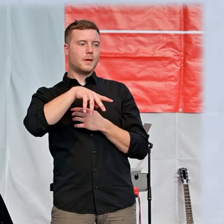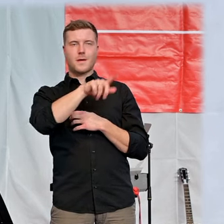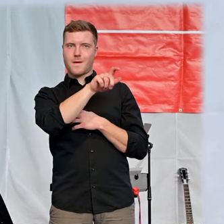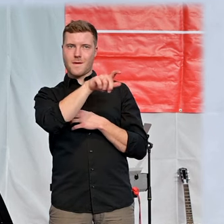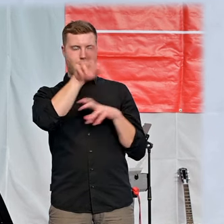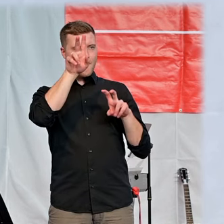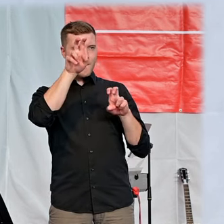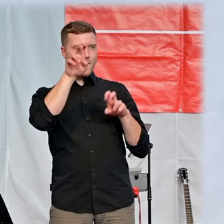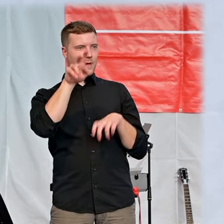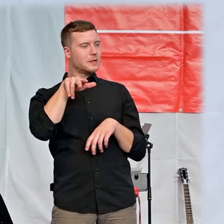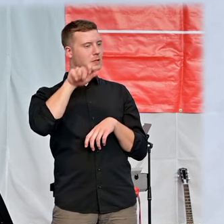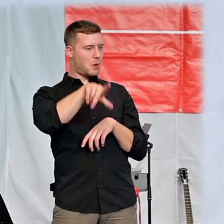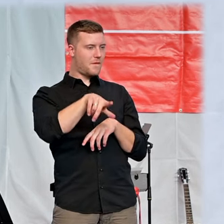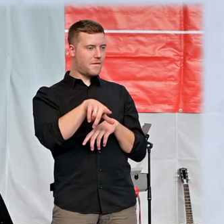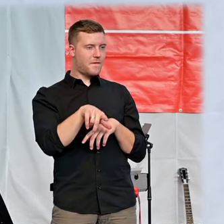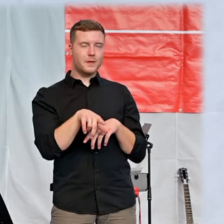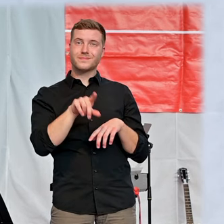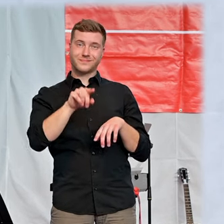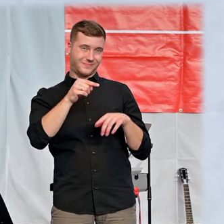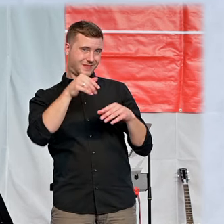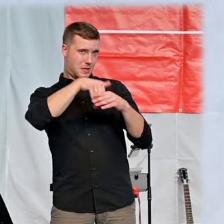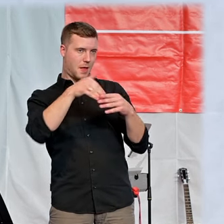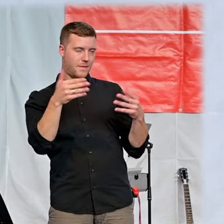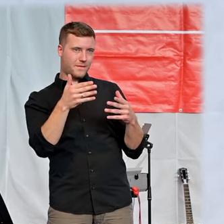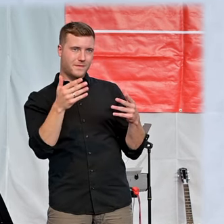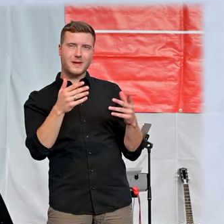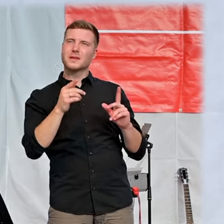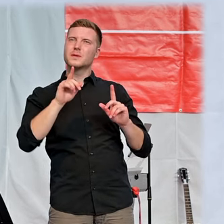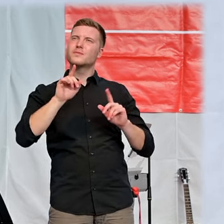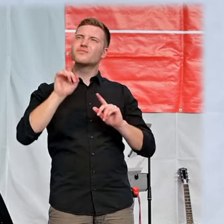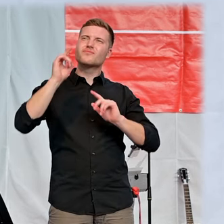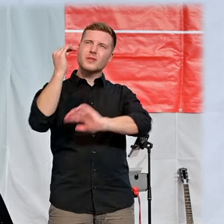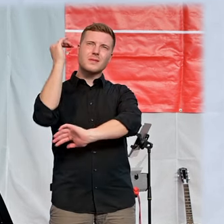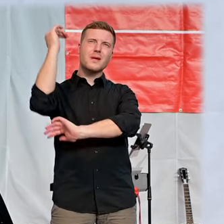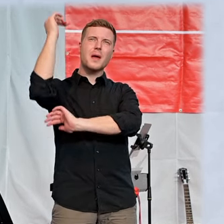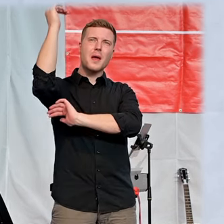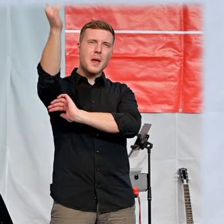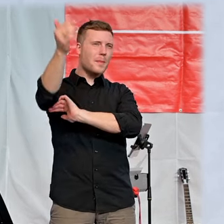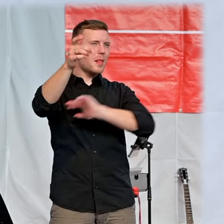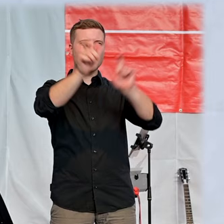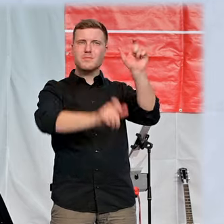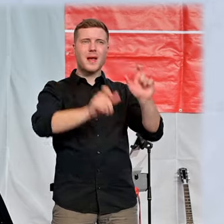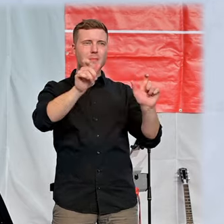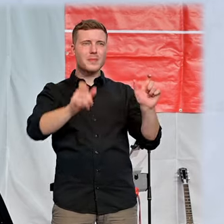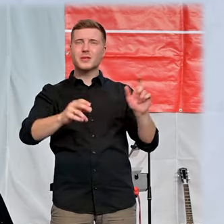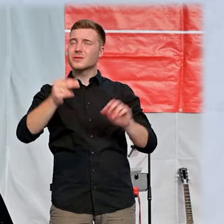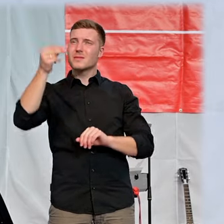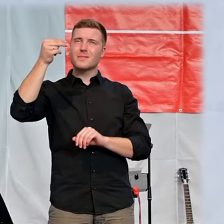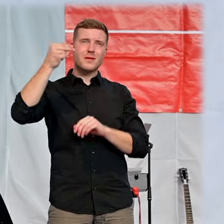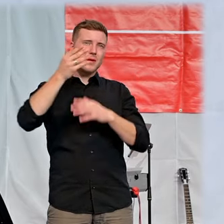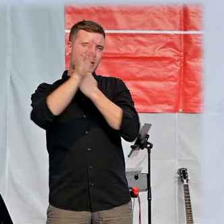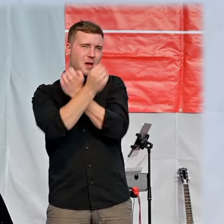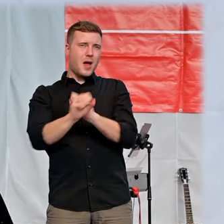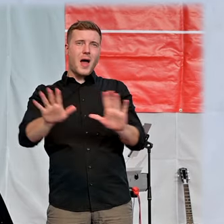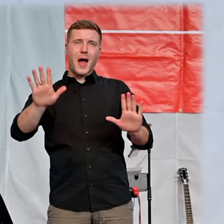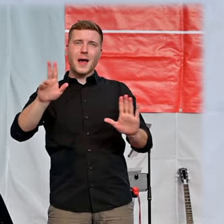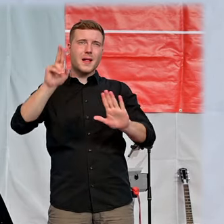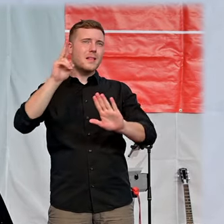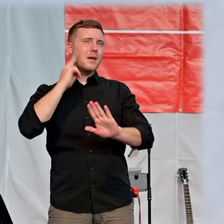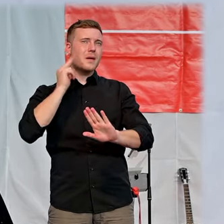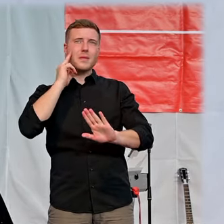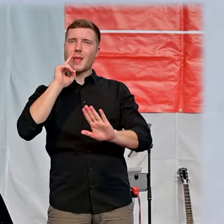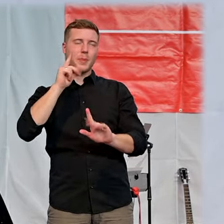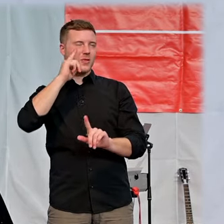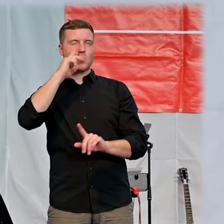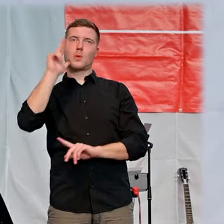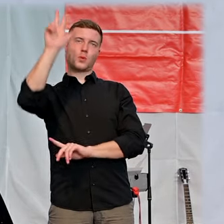ist kein anderer Name unter den Himmeln, den Menschen gegeben, in dem wir gerettet werden. Ich